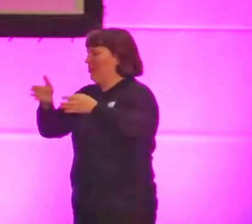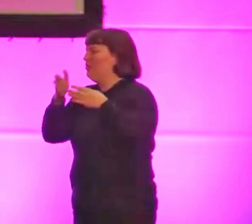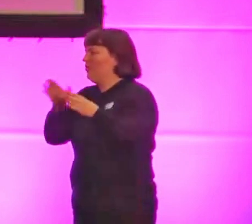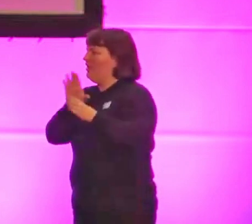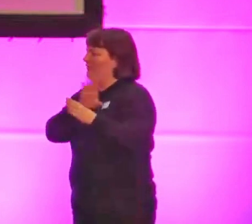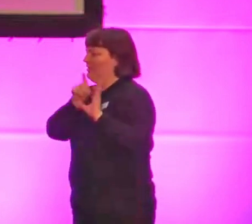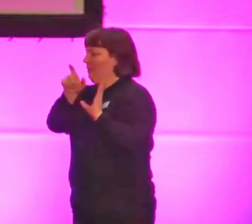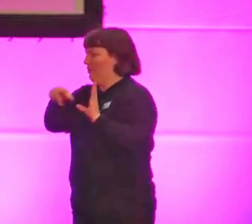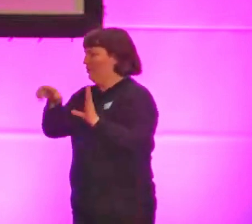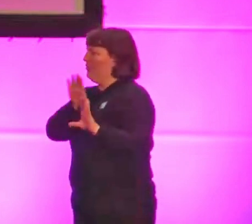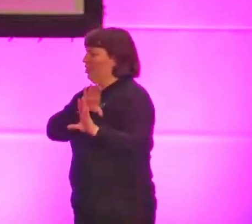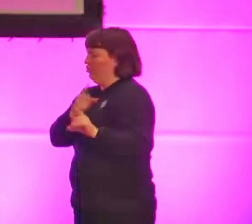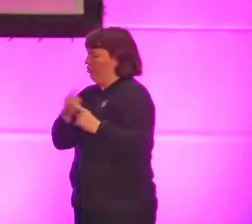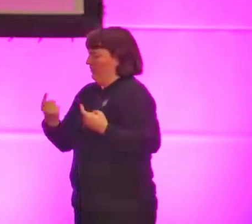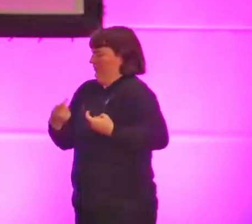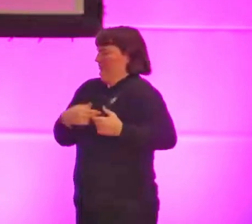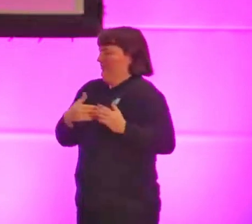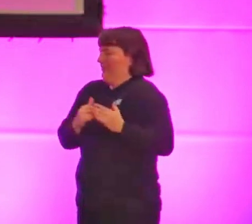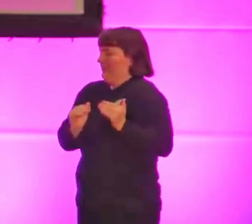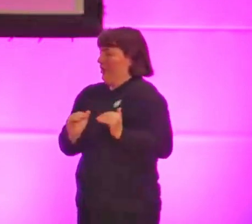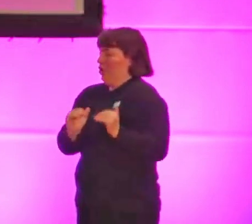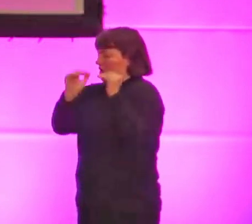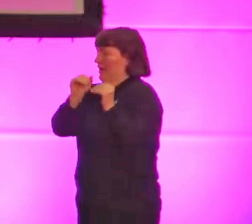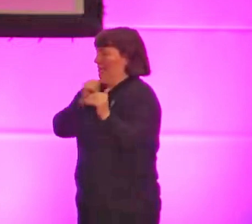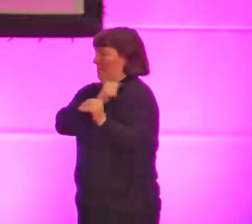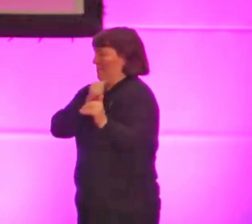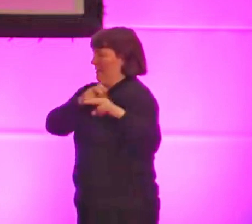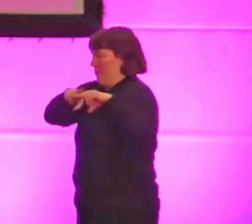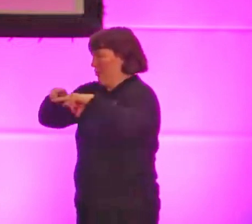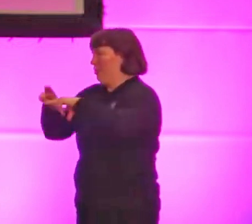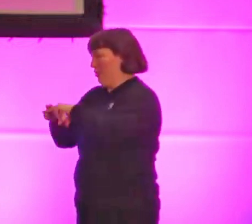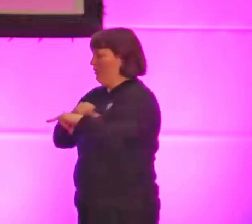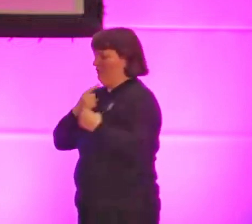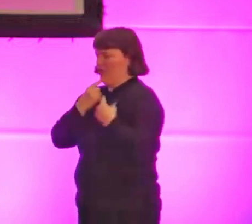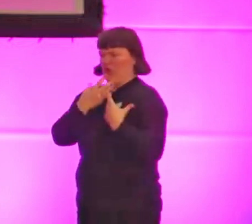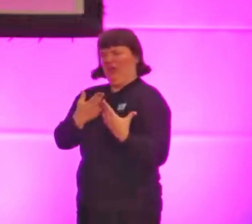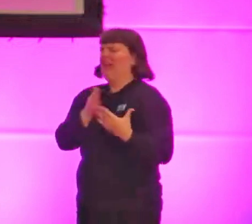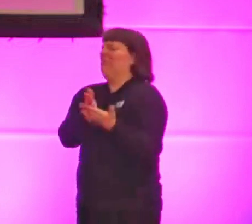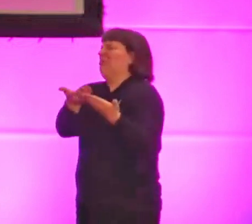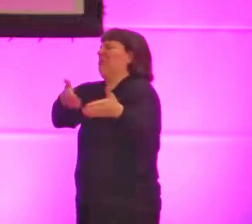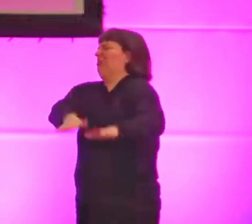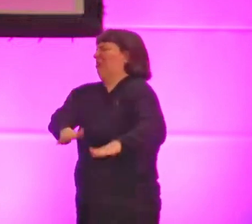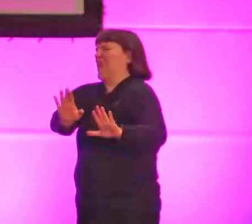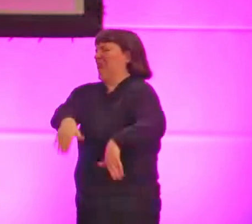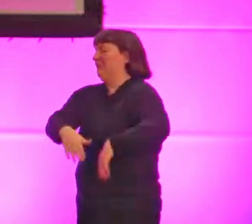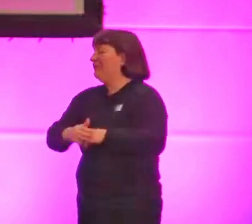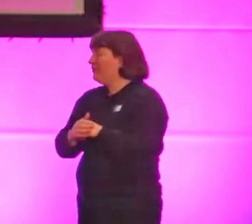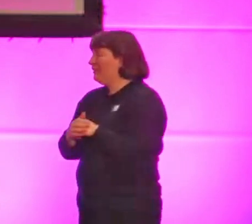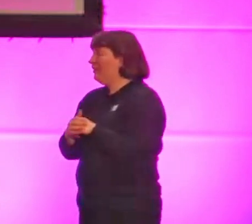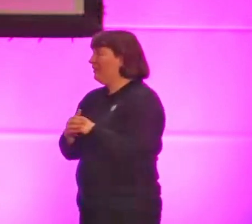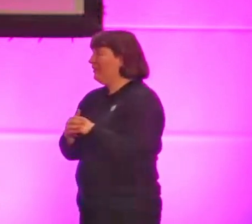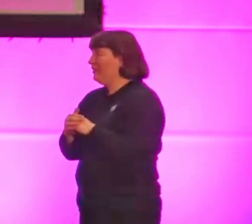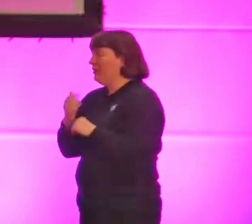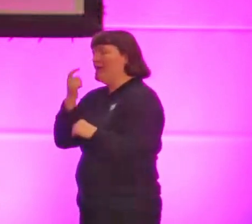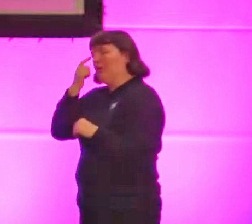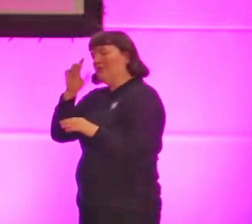som hade kopplingar till ganska höga maktpositioner som spred de här uppgifterna. Så jag tror att det också var en del av den här